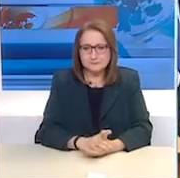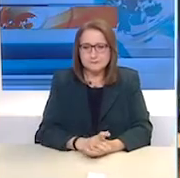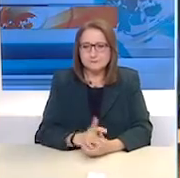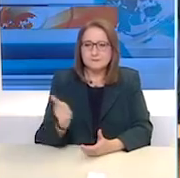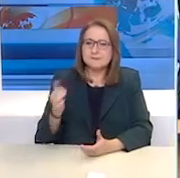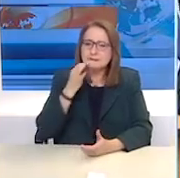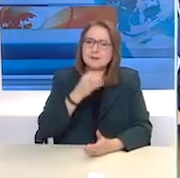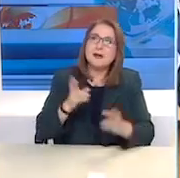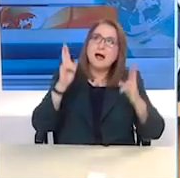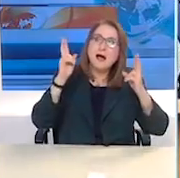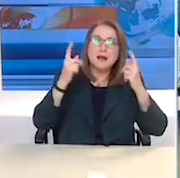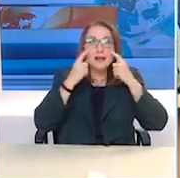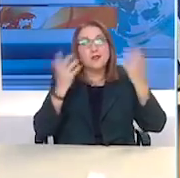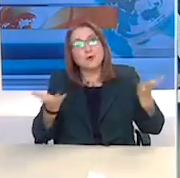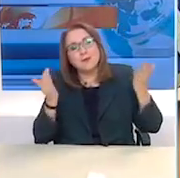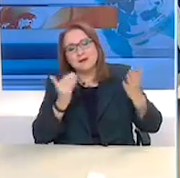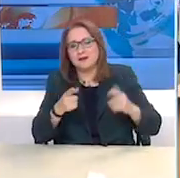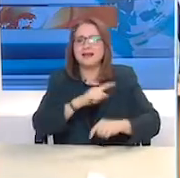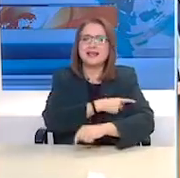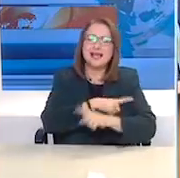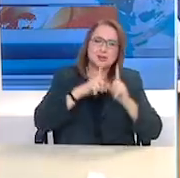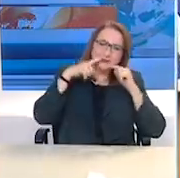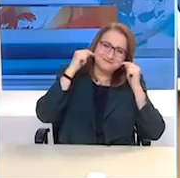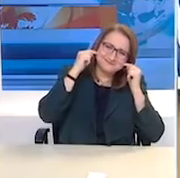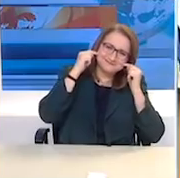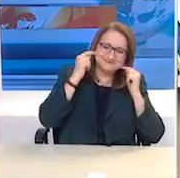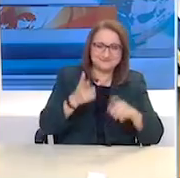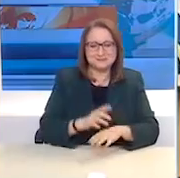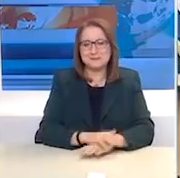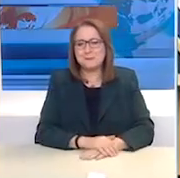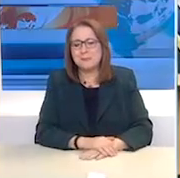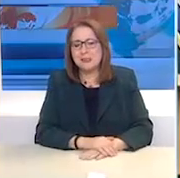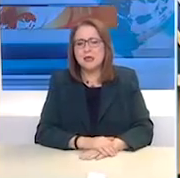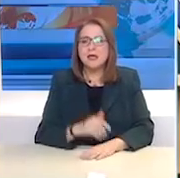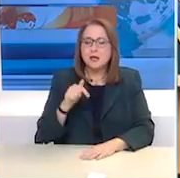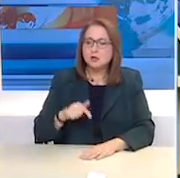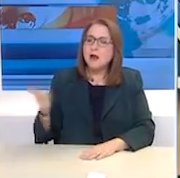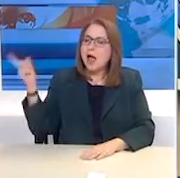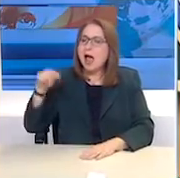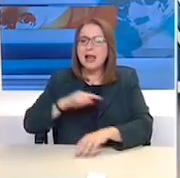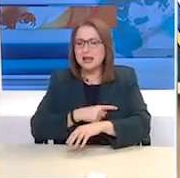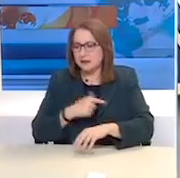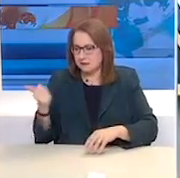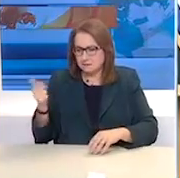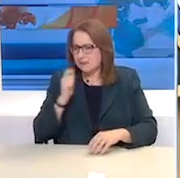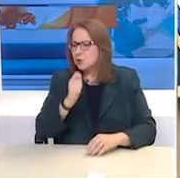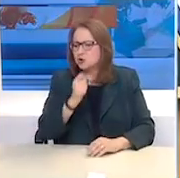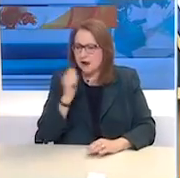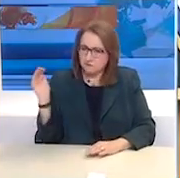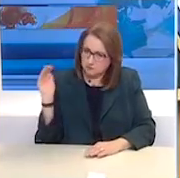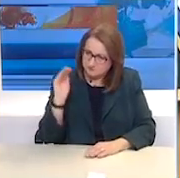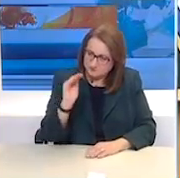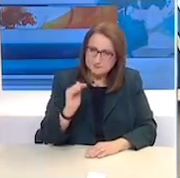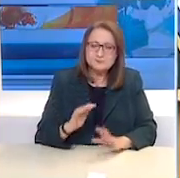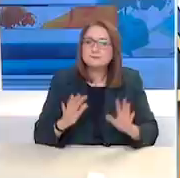Η κυρία Σταθάκου από την εφημερίδα Real News και το Real FM. Ποια είναι τα κριτήρια στην επιδημιολογική εικόνα του ιού που θα οδηγήσουν στην έξοδο από